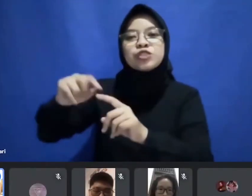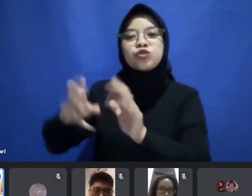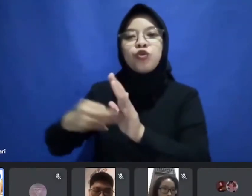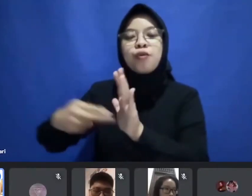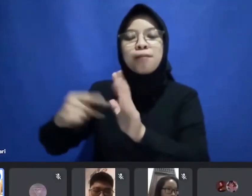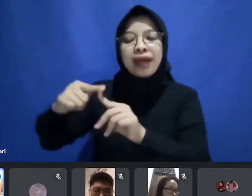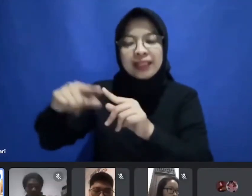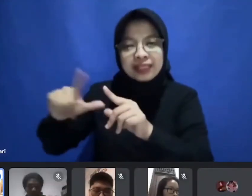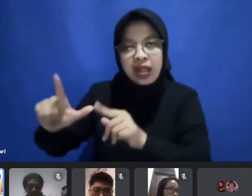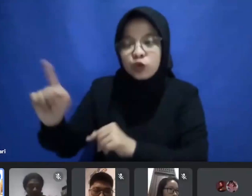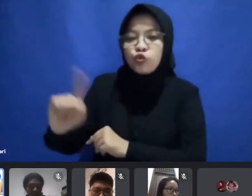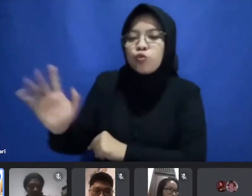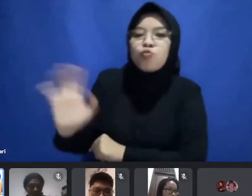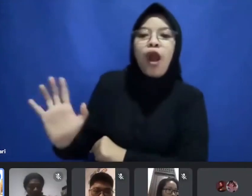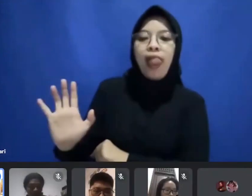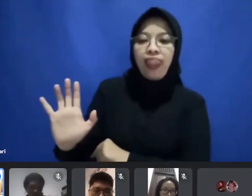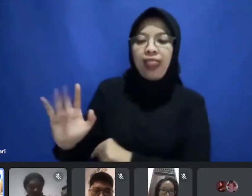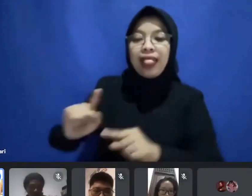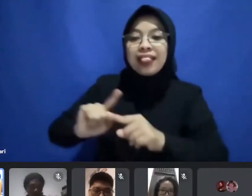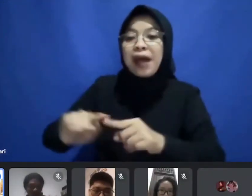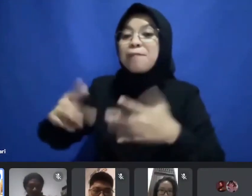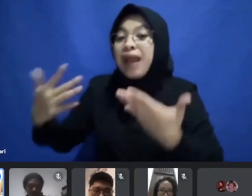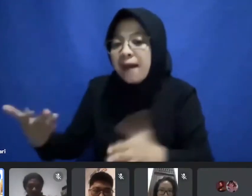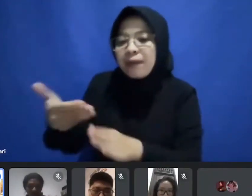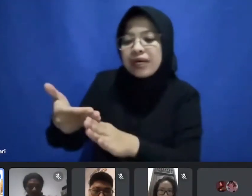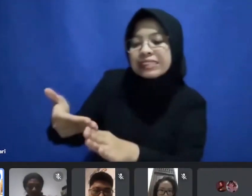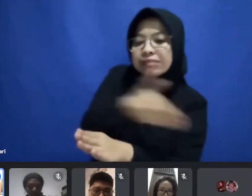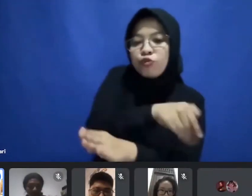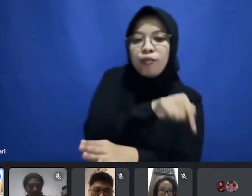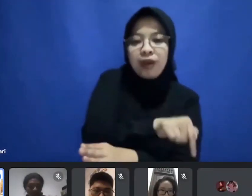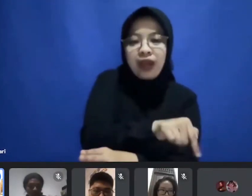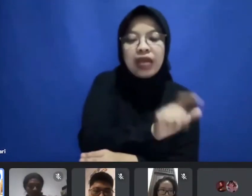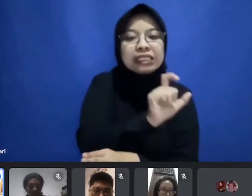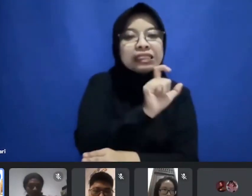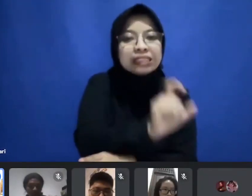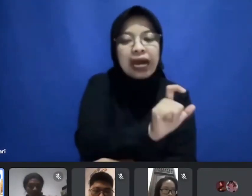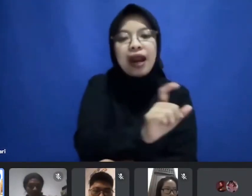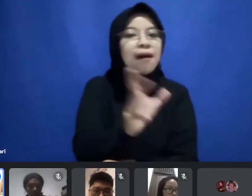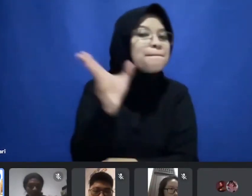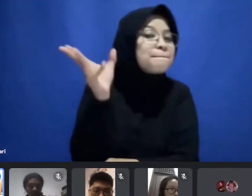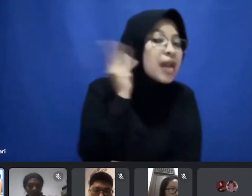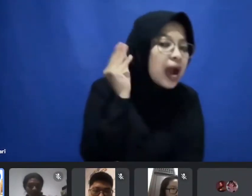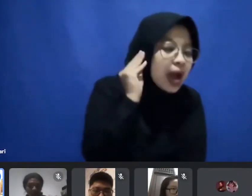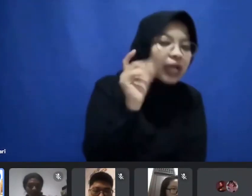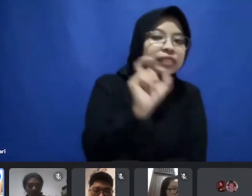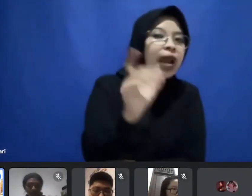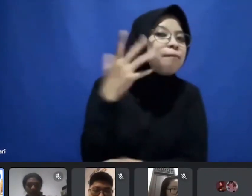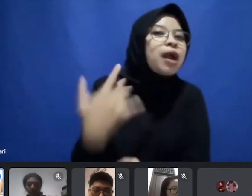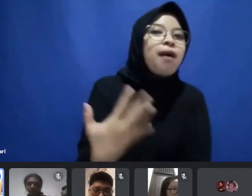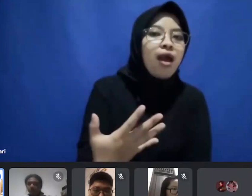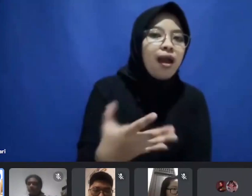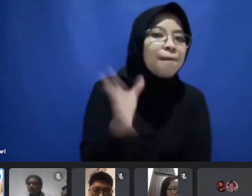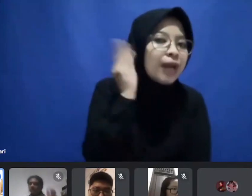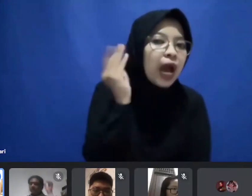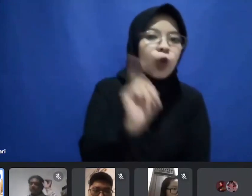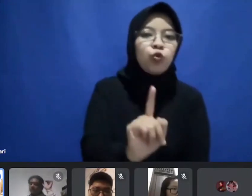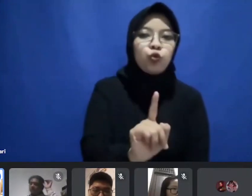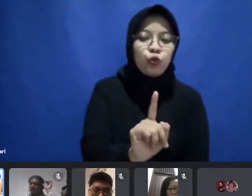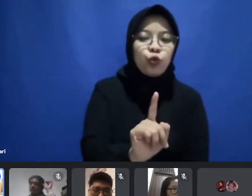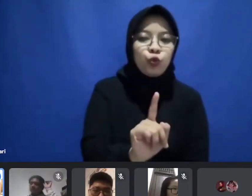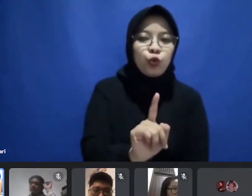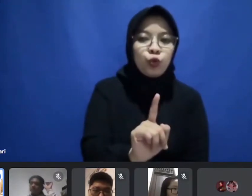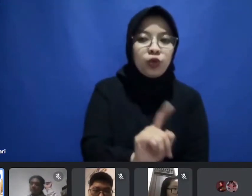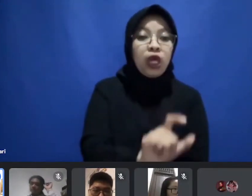instrumennya tapi kita mulai dari cara pendengarannya dulu nah n